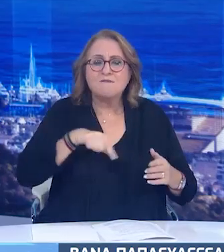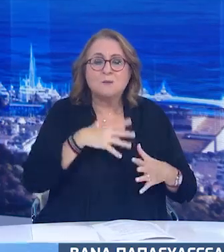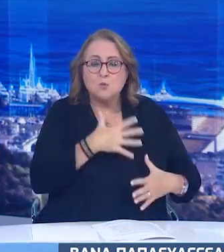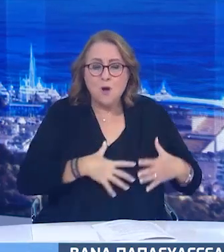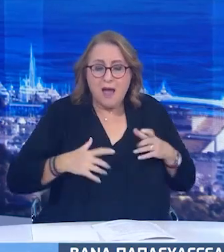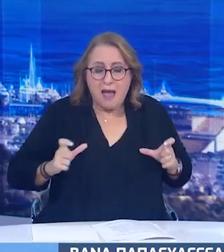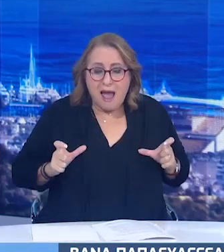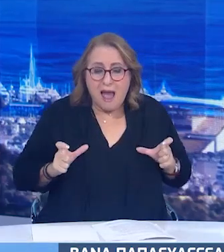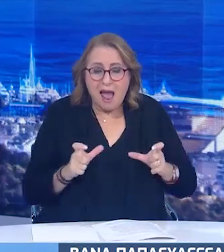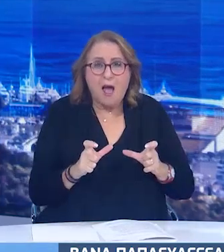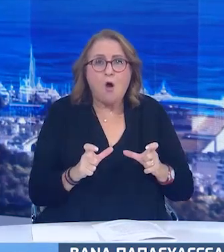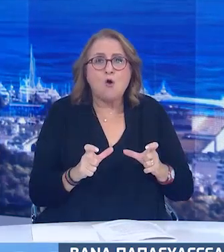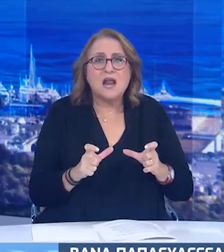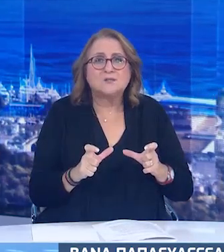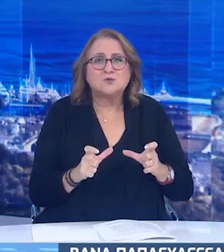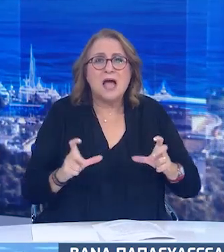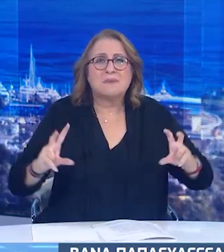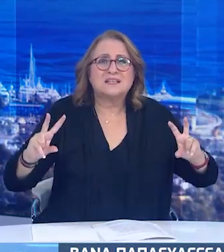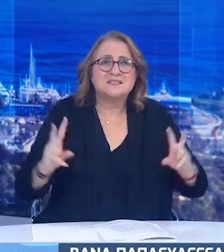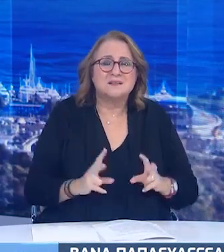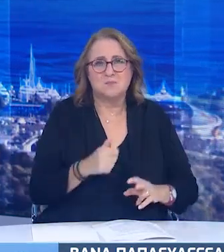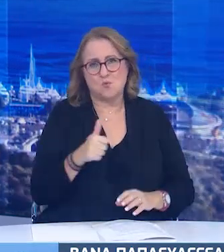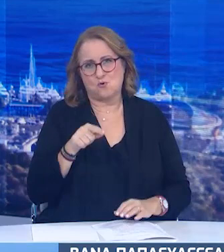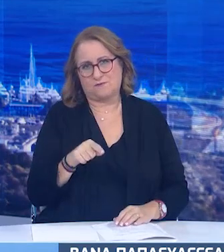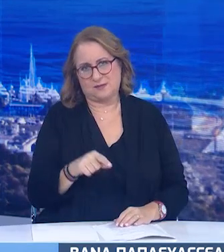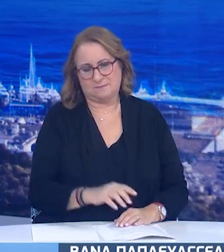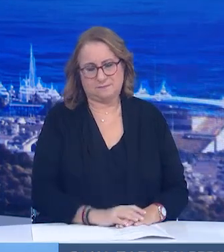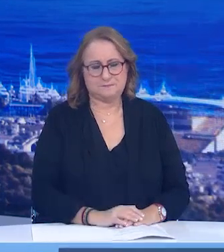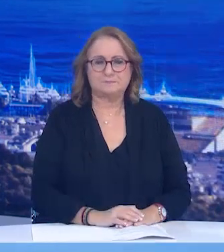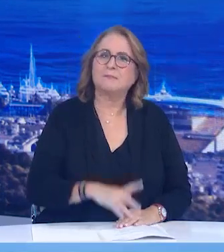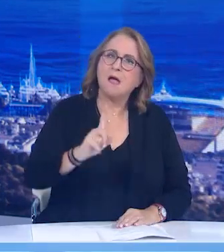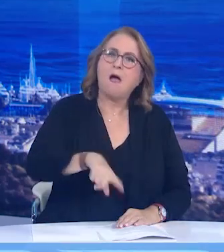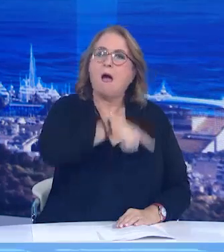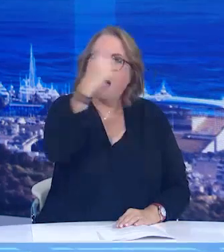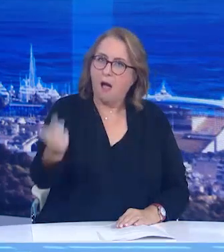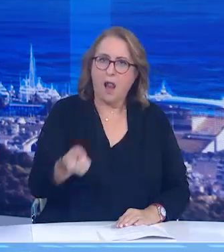δόση. Ο κύριος Σακάς από το News 24/7.